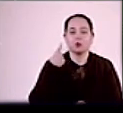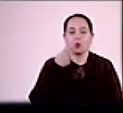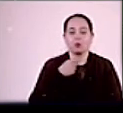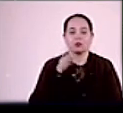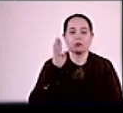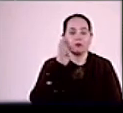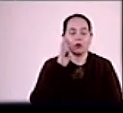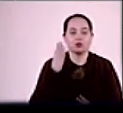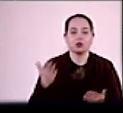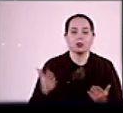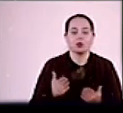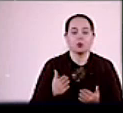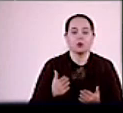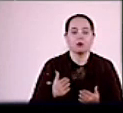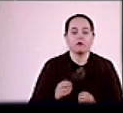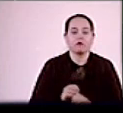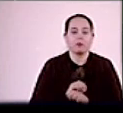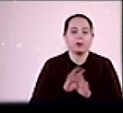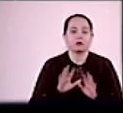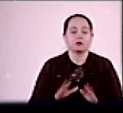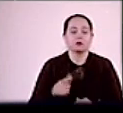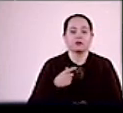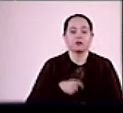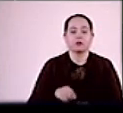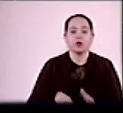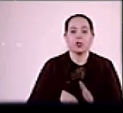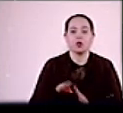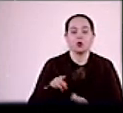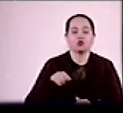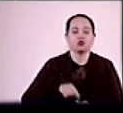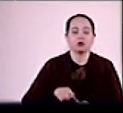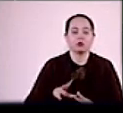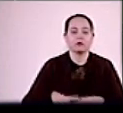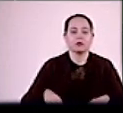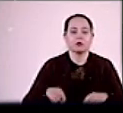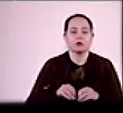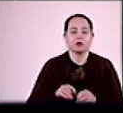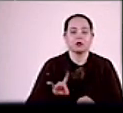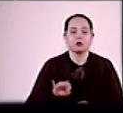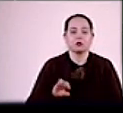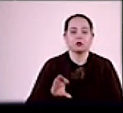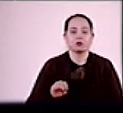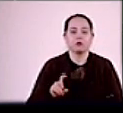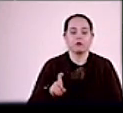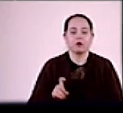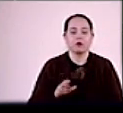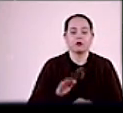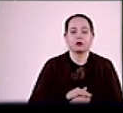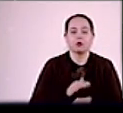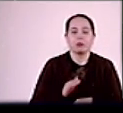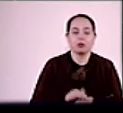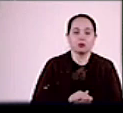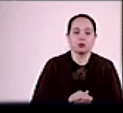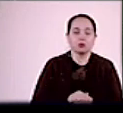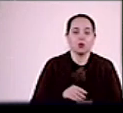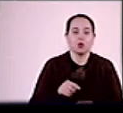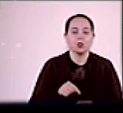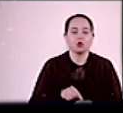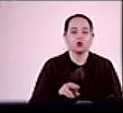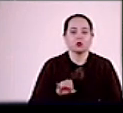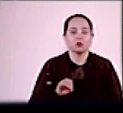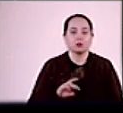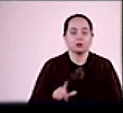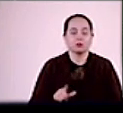мальчика, который воплотил в себе лучшие черты семьи Ростовых – доброту,